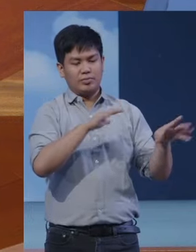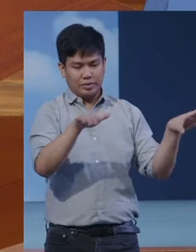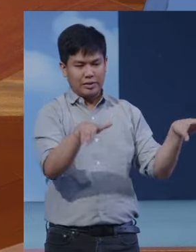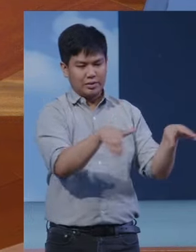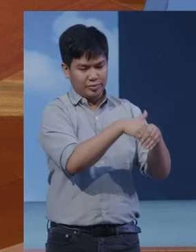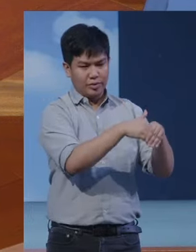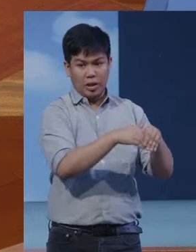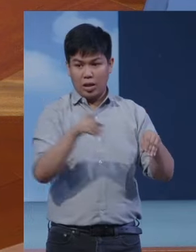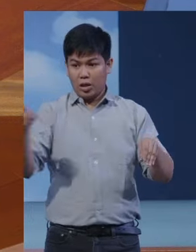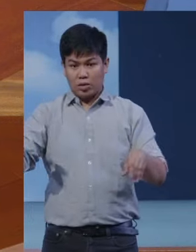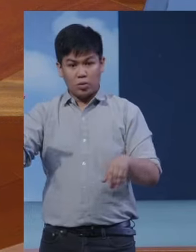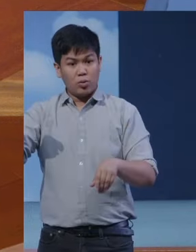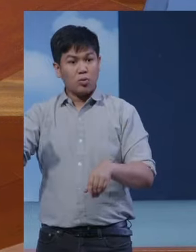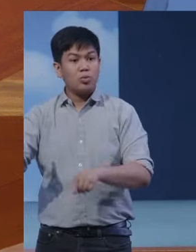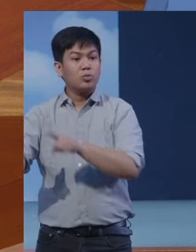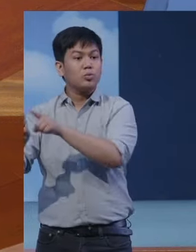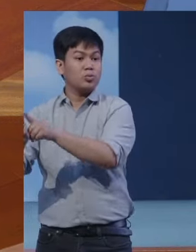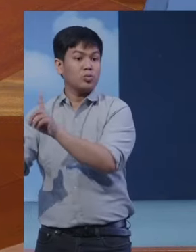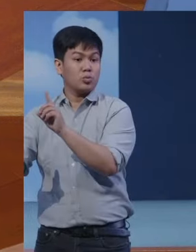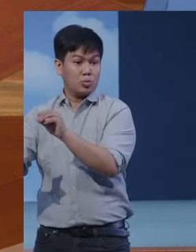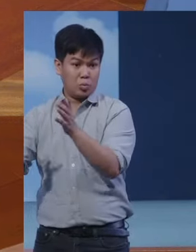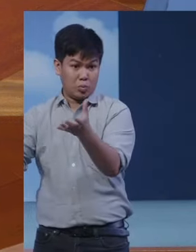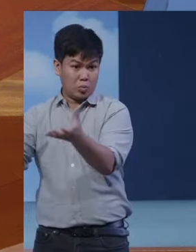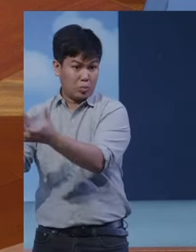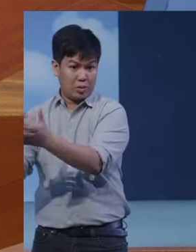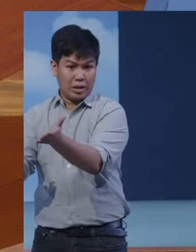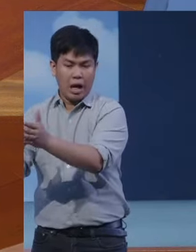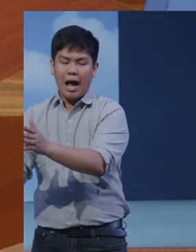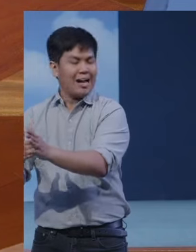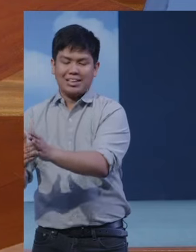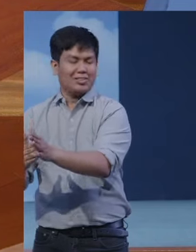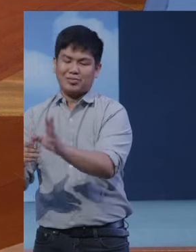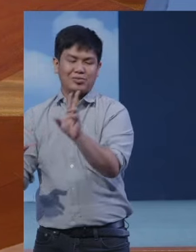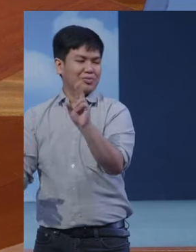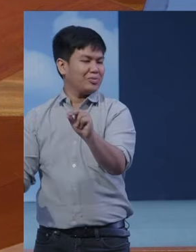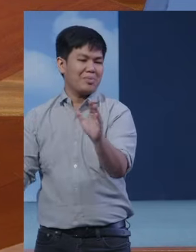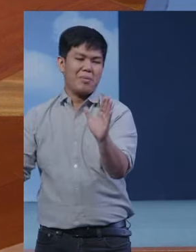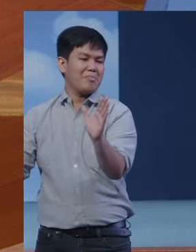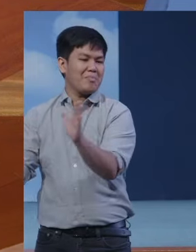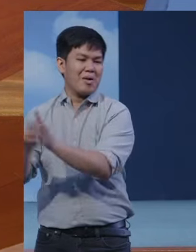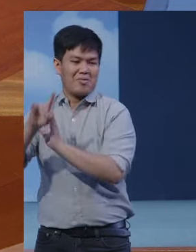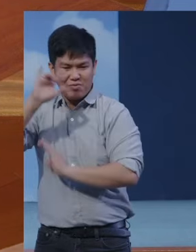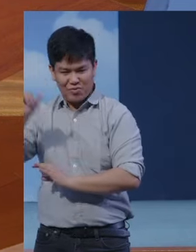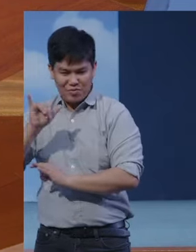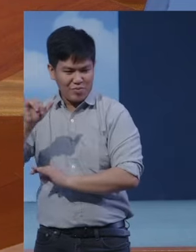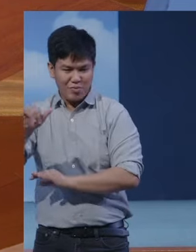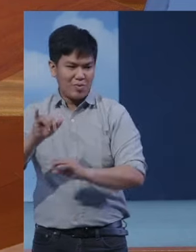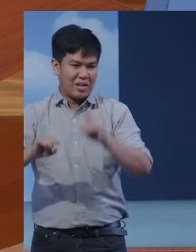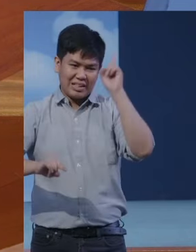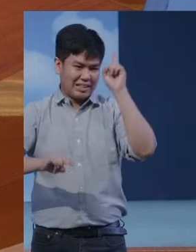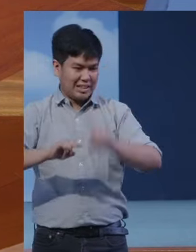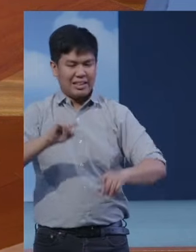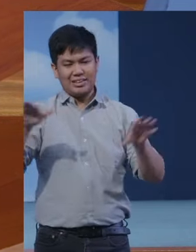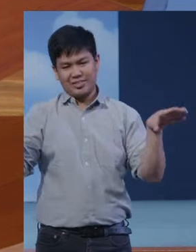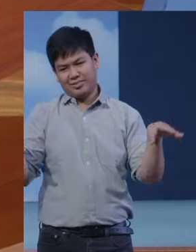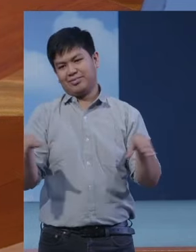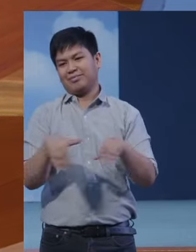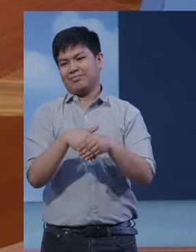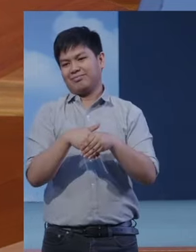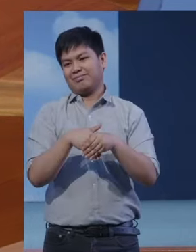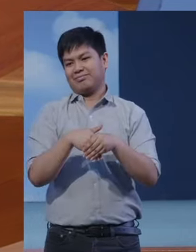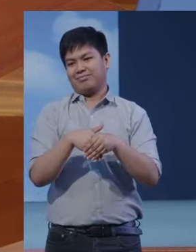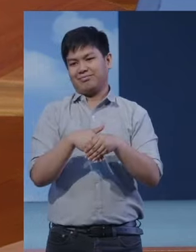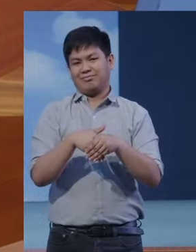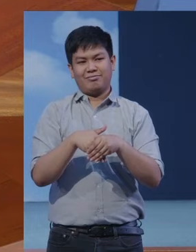yon ang option lang niya ay manatiling walang asawa habang buhay sa